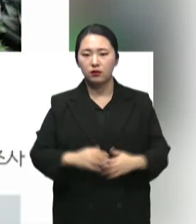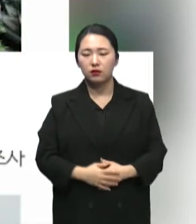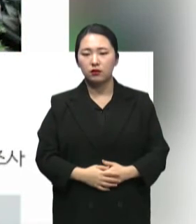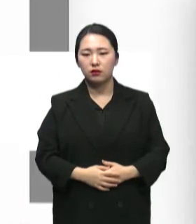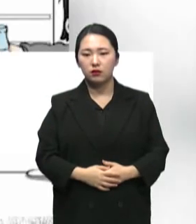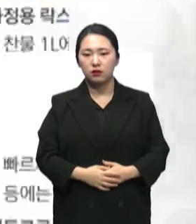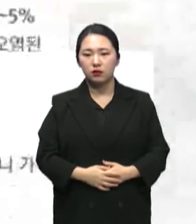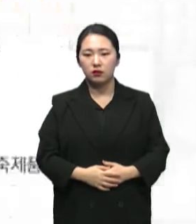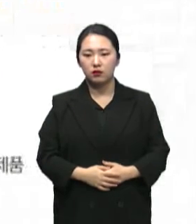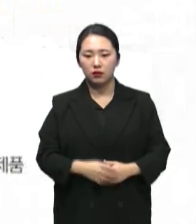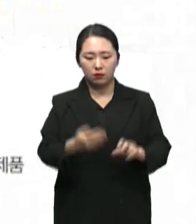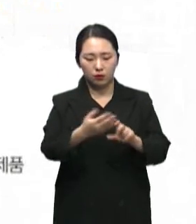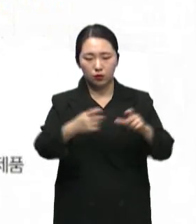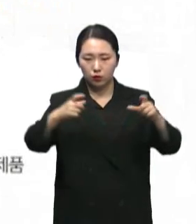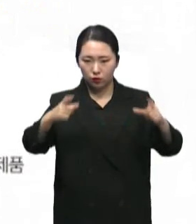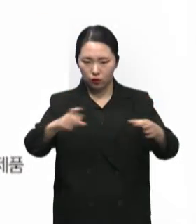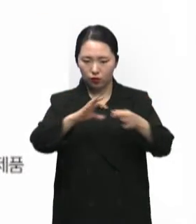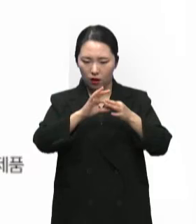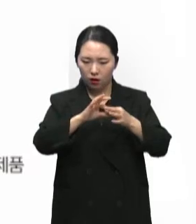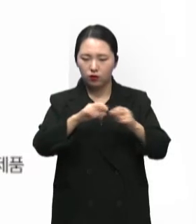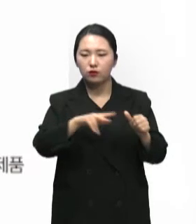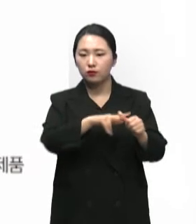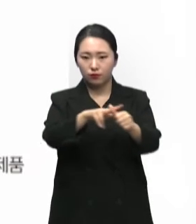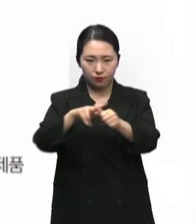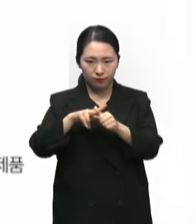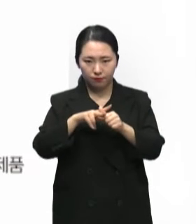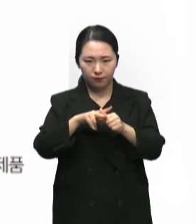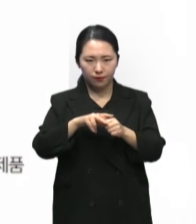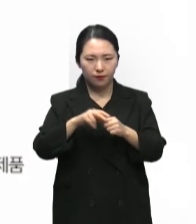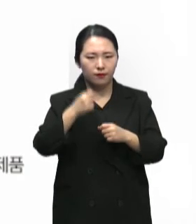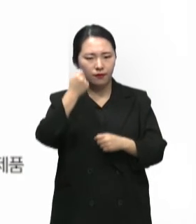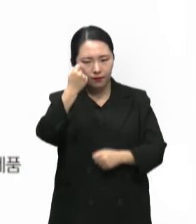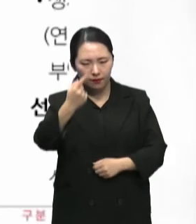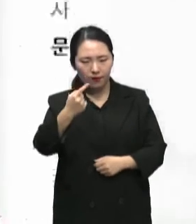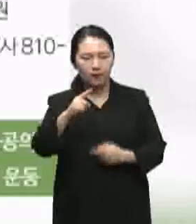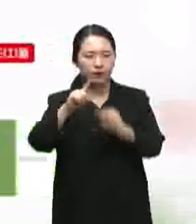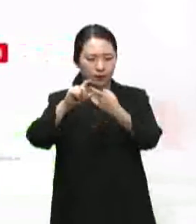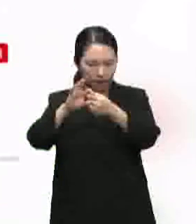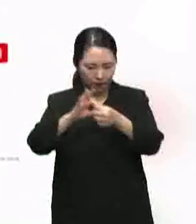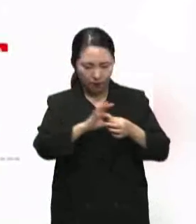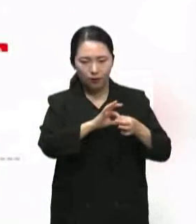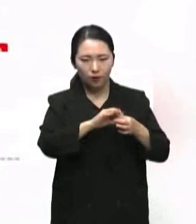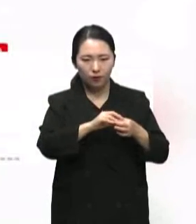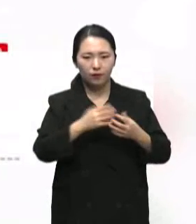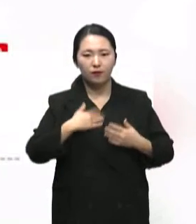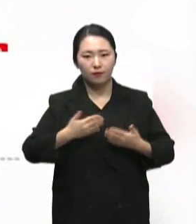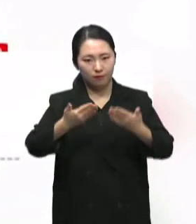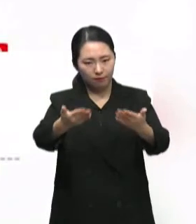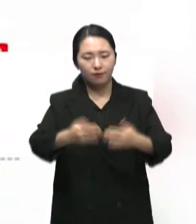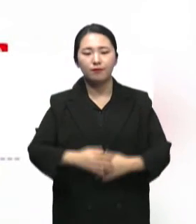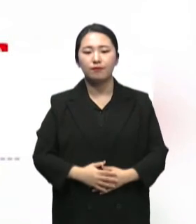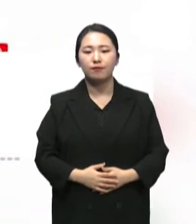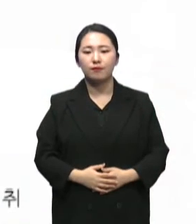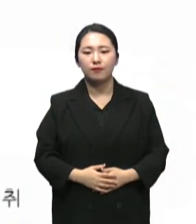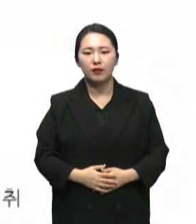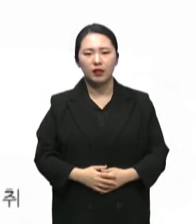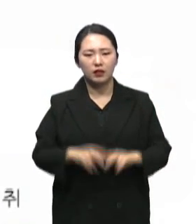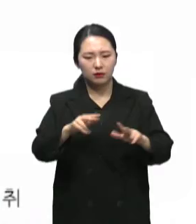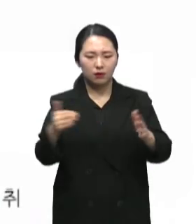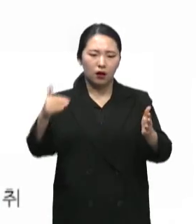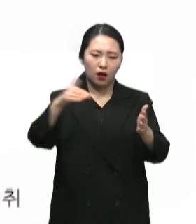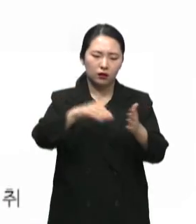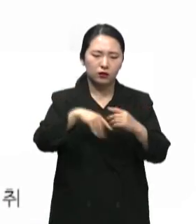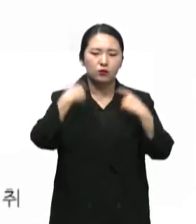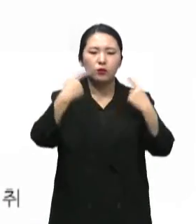다양한 미 줄고 관련된 소식들을 매월 제공하고 있습니다 그동안 종이의 소식지 로만 구정 수식을